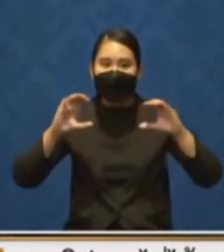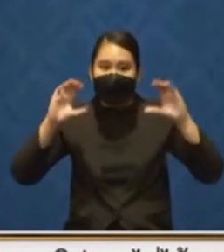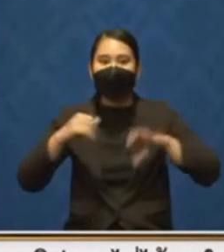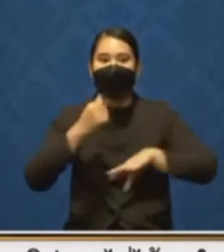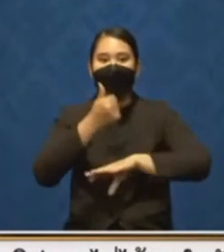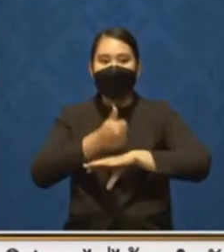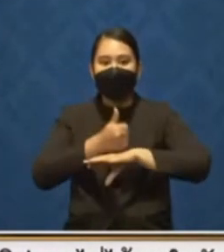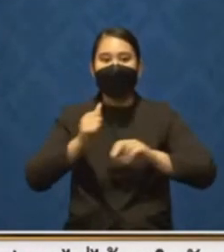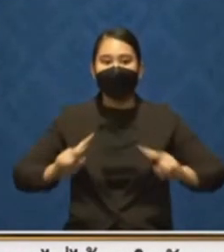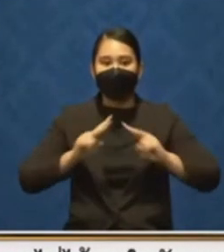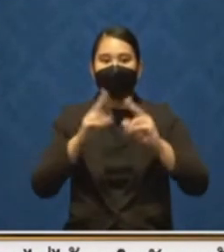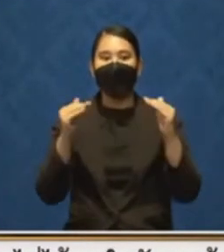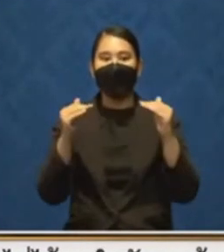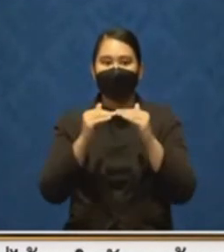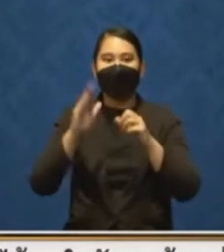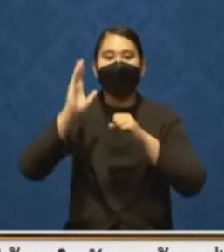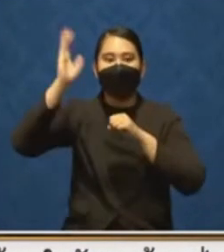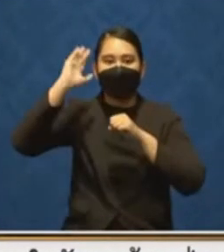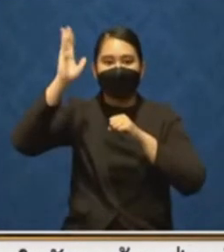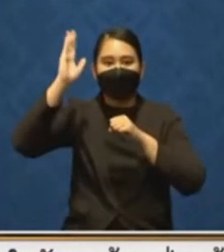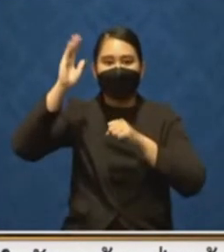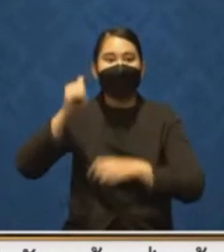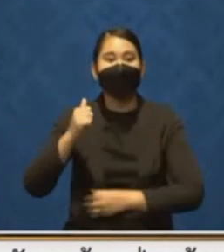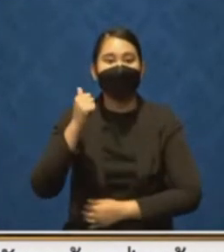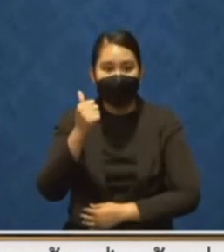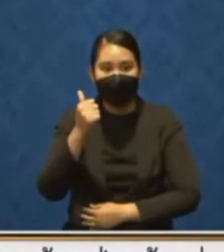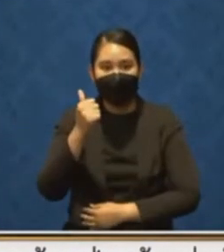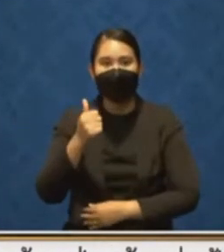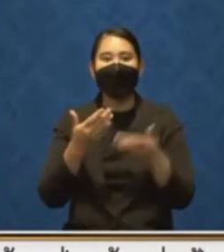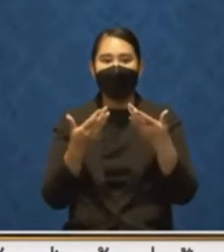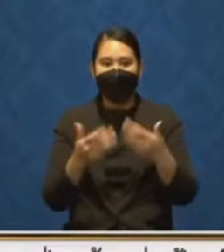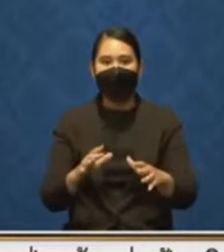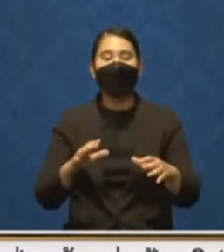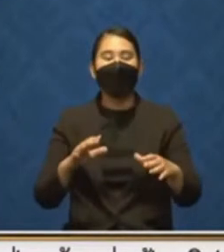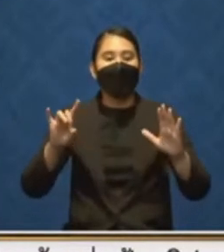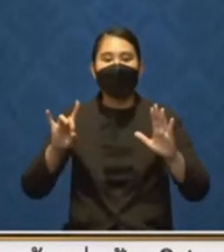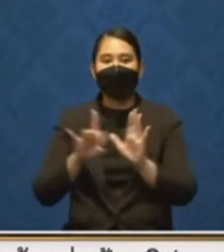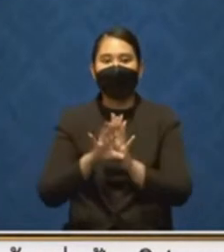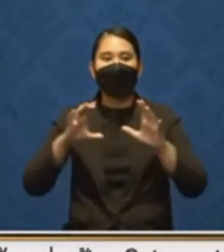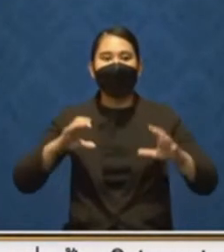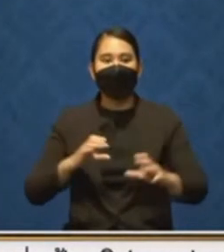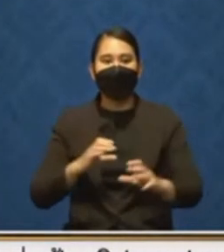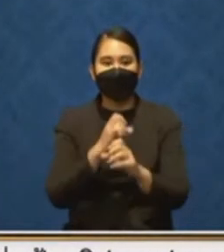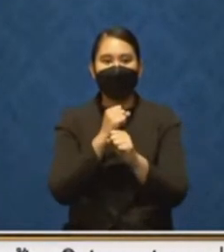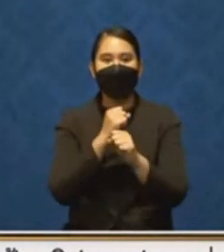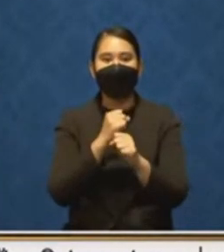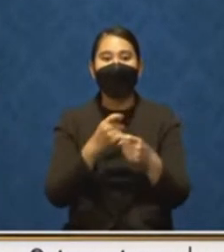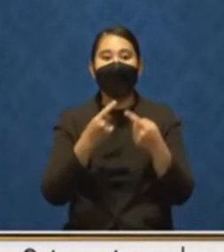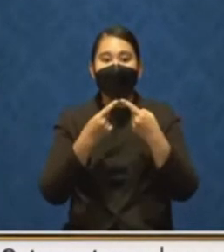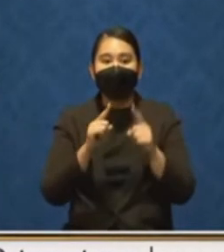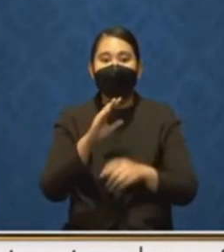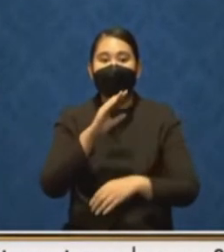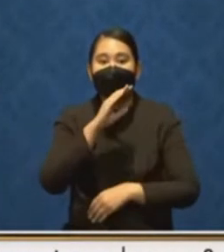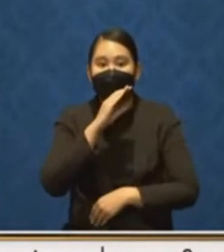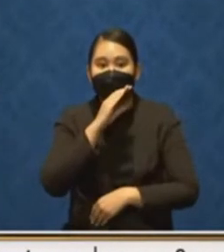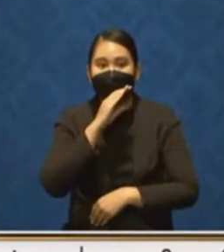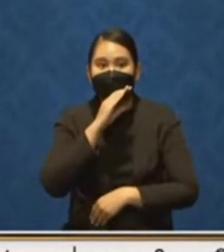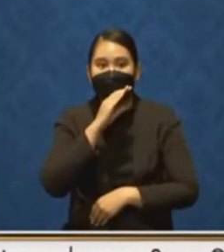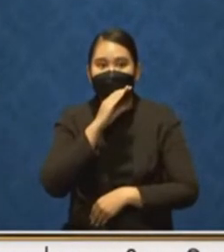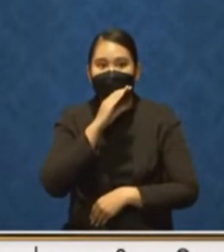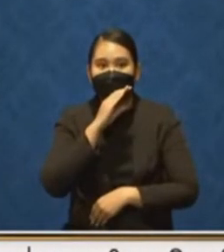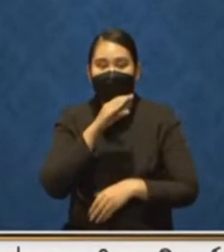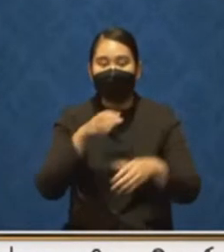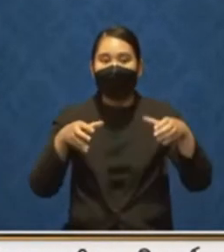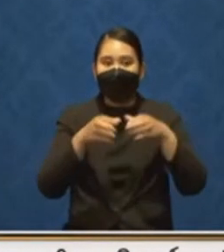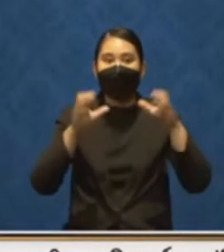ใช้สิทธิ์ในการตอบได้เต็มที่เลยครับแล้วก็จะเป็นการสรุปโดยทั้งสุทินคลังแสงครับแต่ถ้าท่านๆทางคณะมนตรีสิ้นสุดเมื่อไหร่เนี่ยทาง